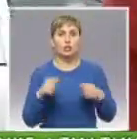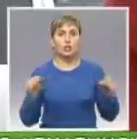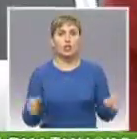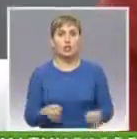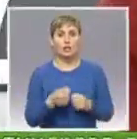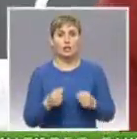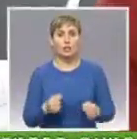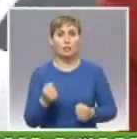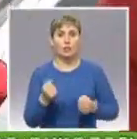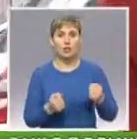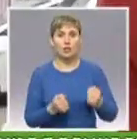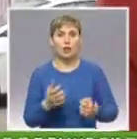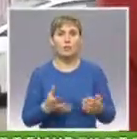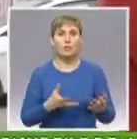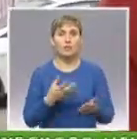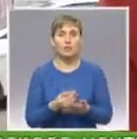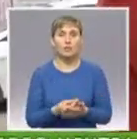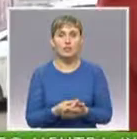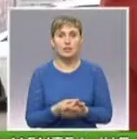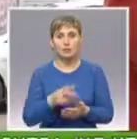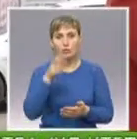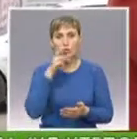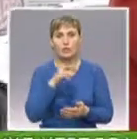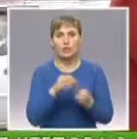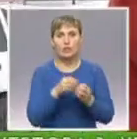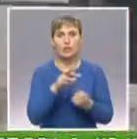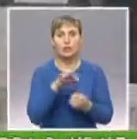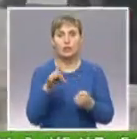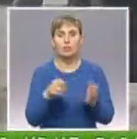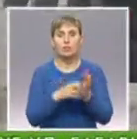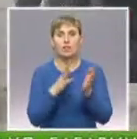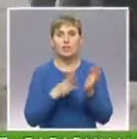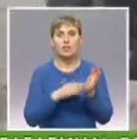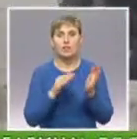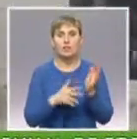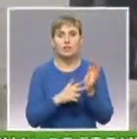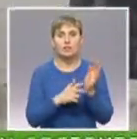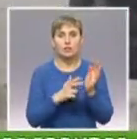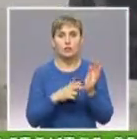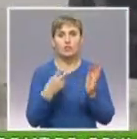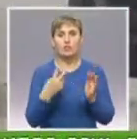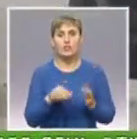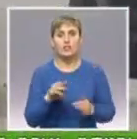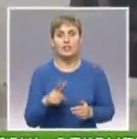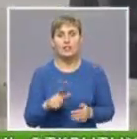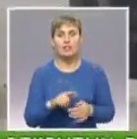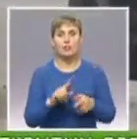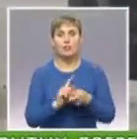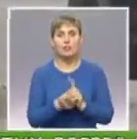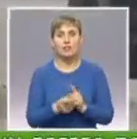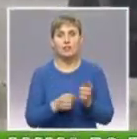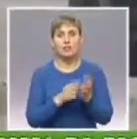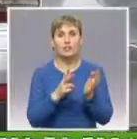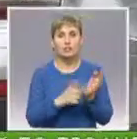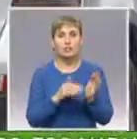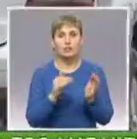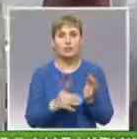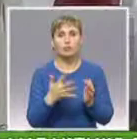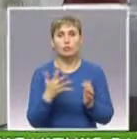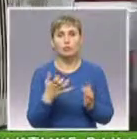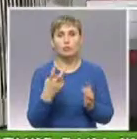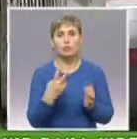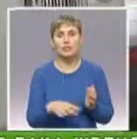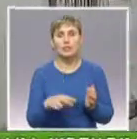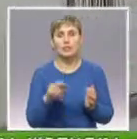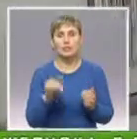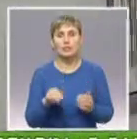режима автолюбителям придется оплатить в казну 10 МРП. Это 19 820 тенге вместо нынешнего 18